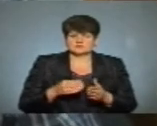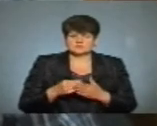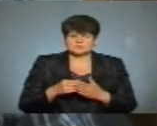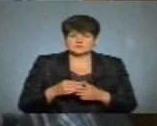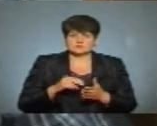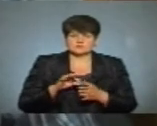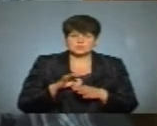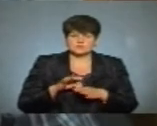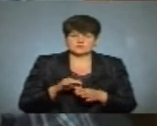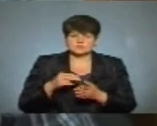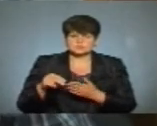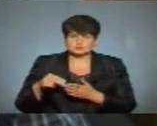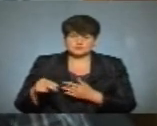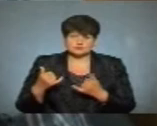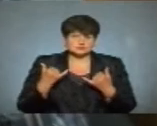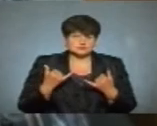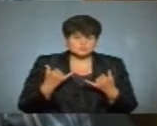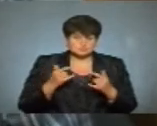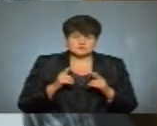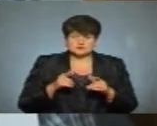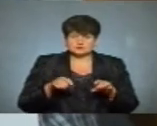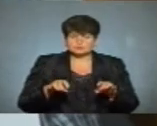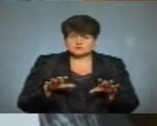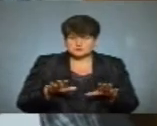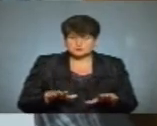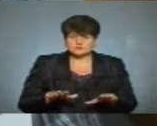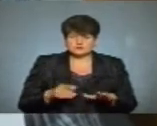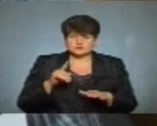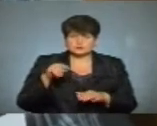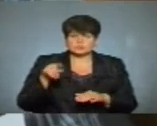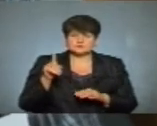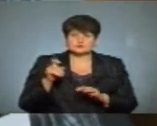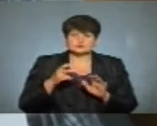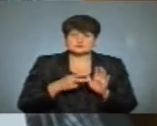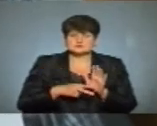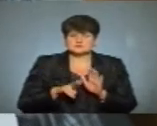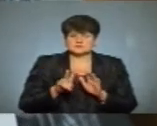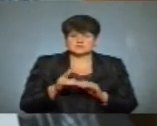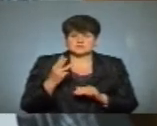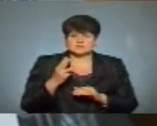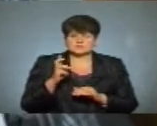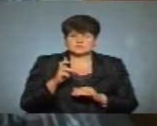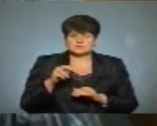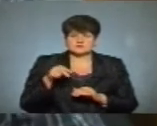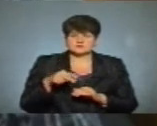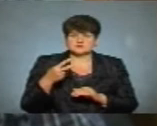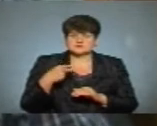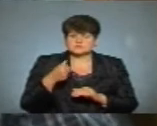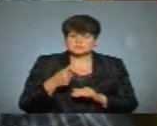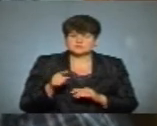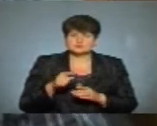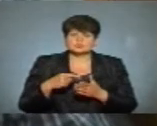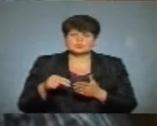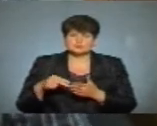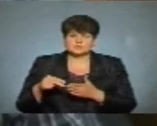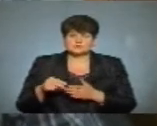оці закупівлі. Сьогодні ж визначено згідно постанови номер 172 від 3 березня 2020 року, що